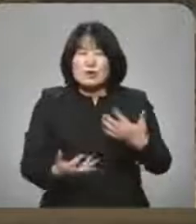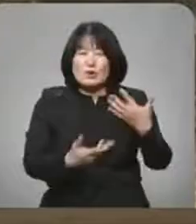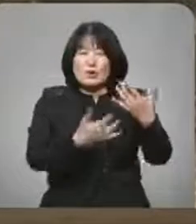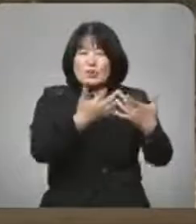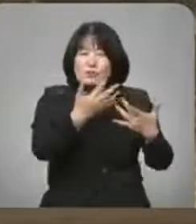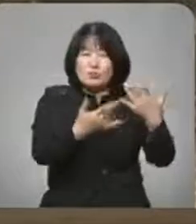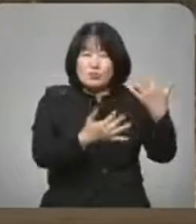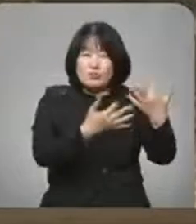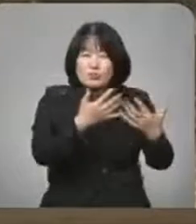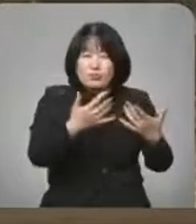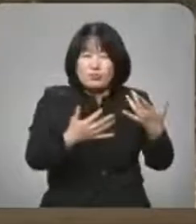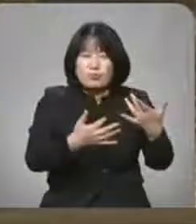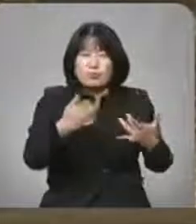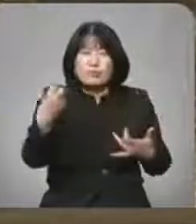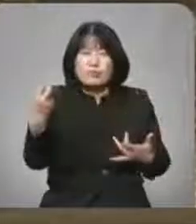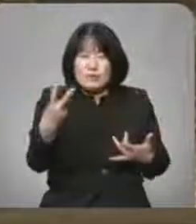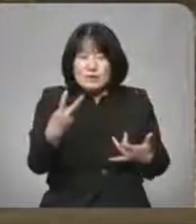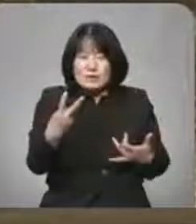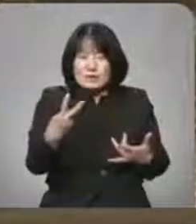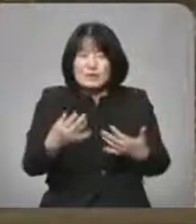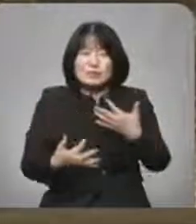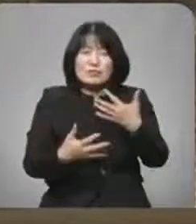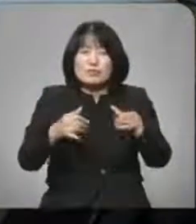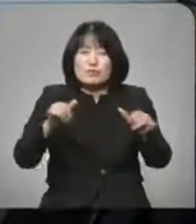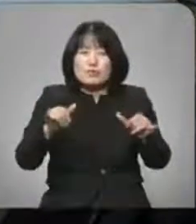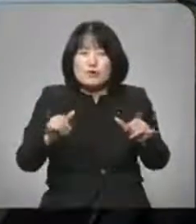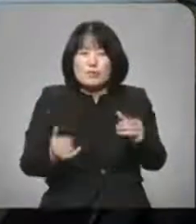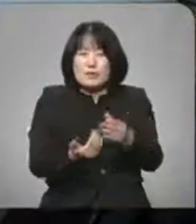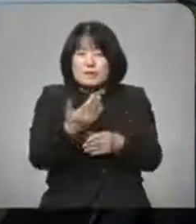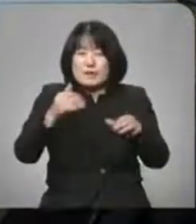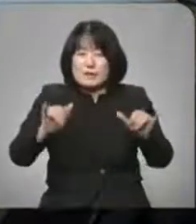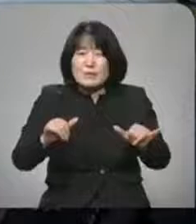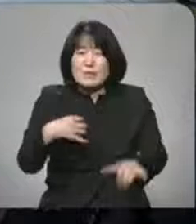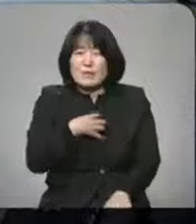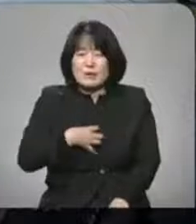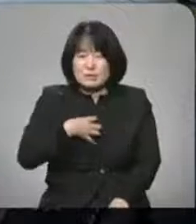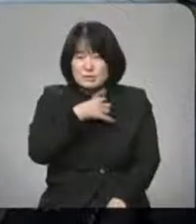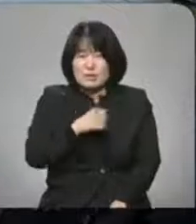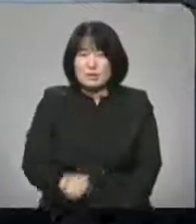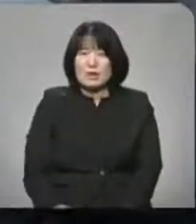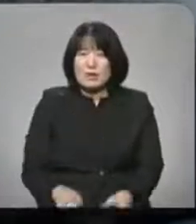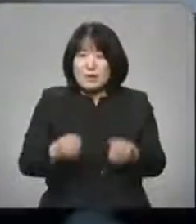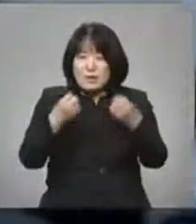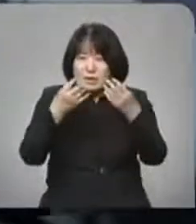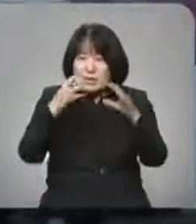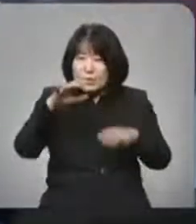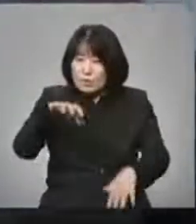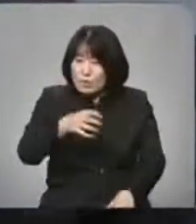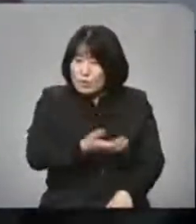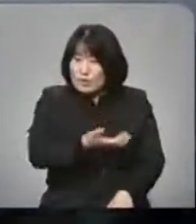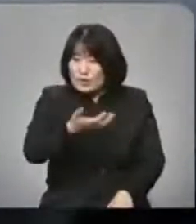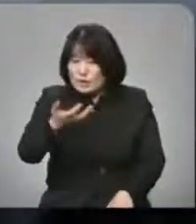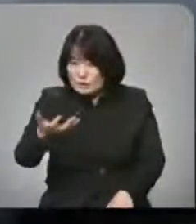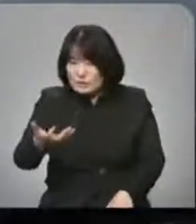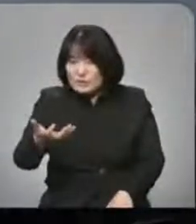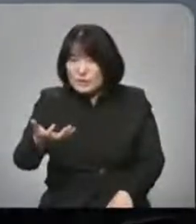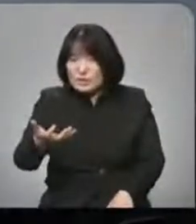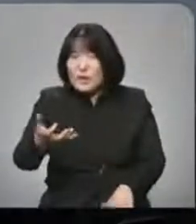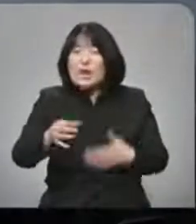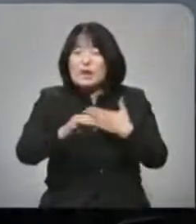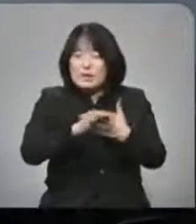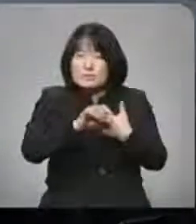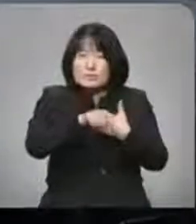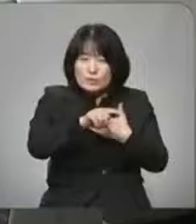빨간기 또 불이 날까봐 새 거처가 마련될 때까지 임시로 머물 주택이었지만